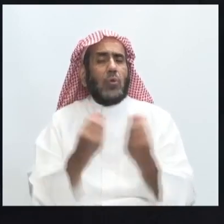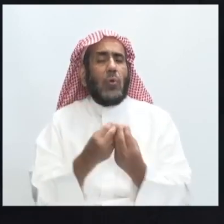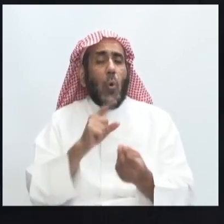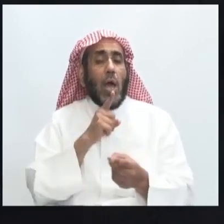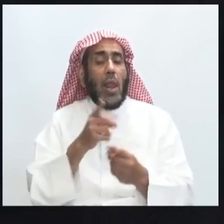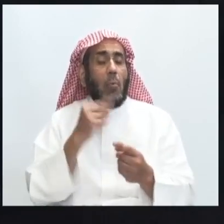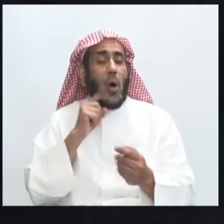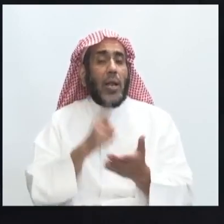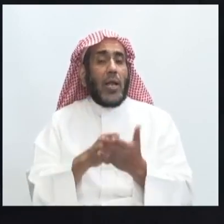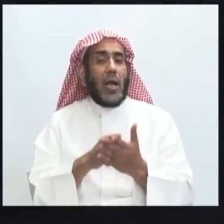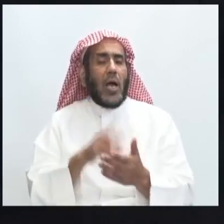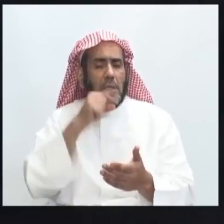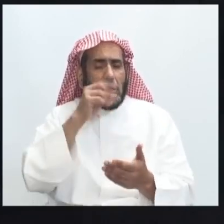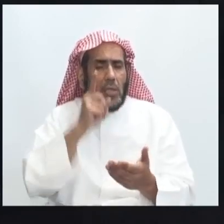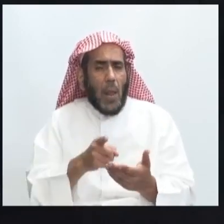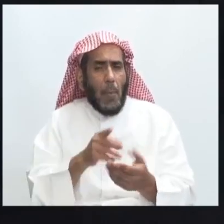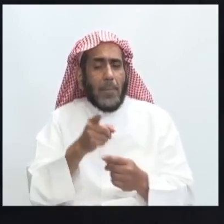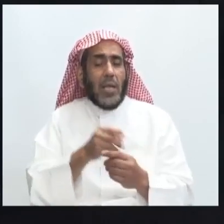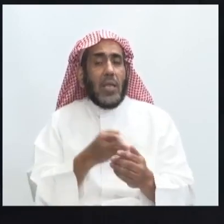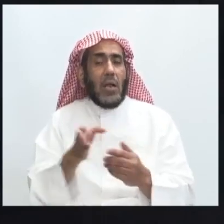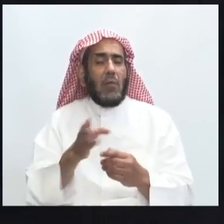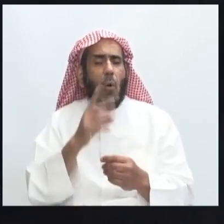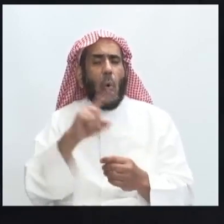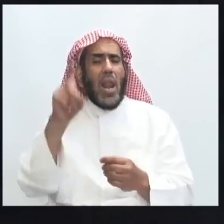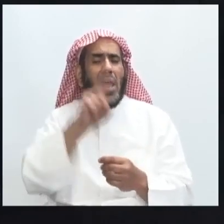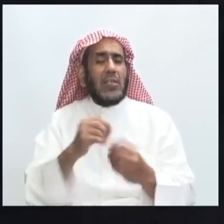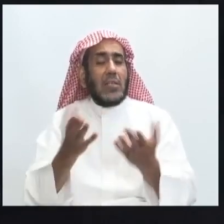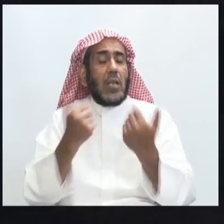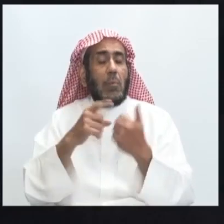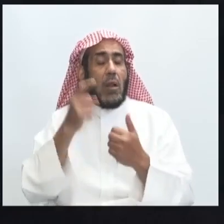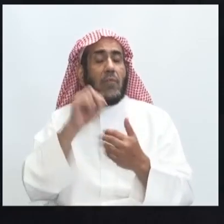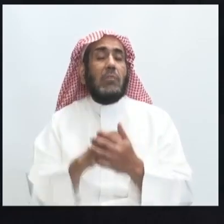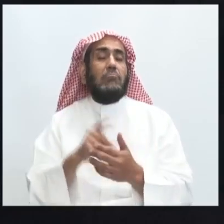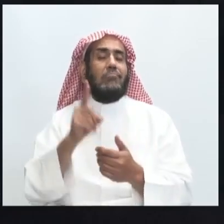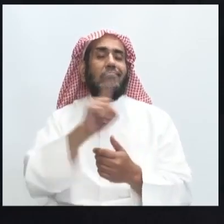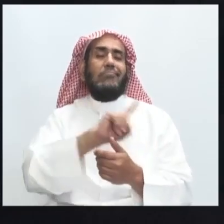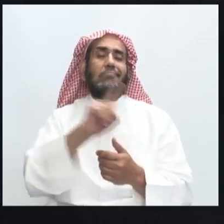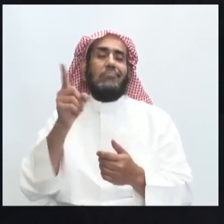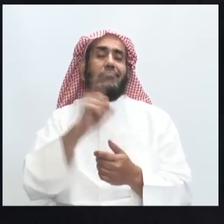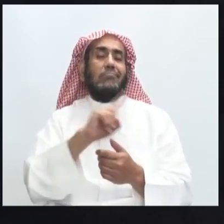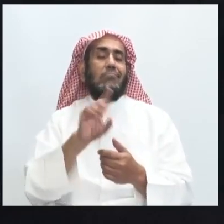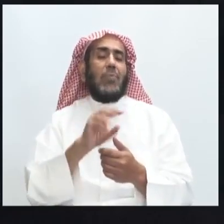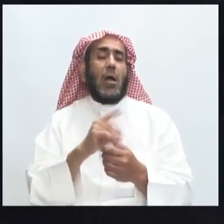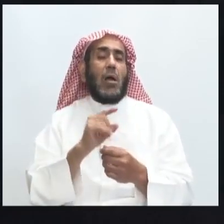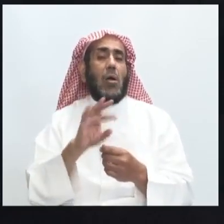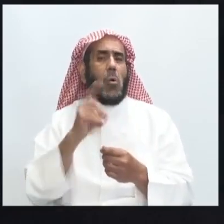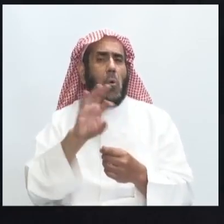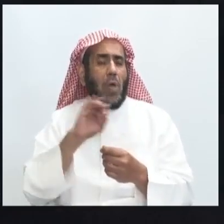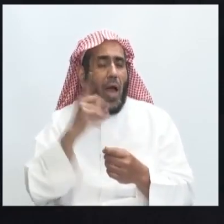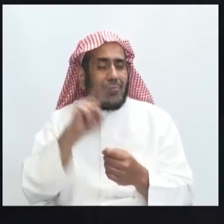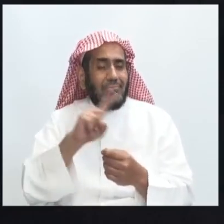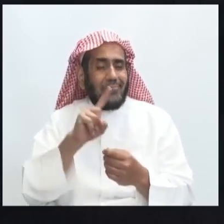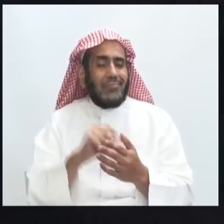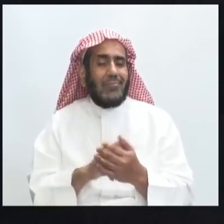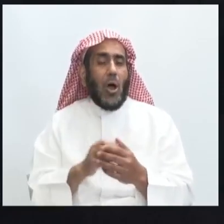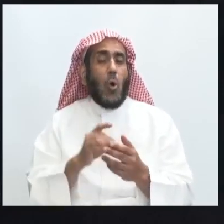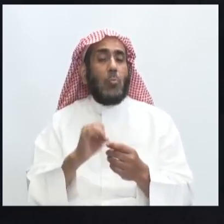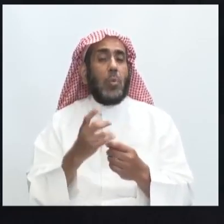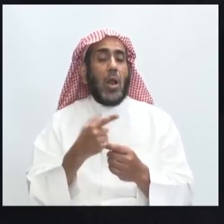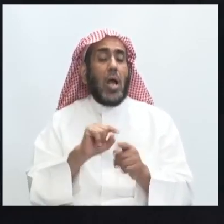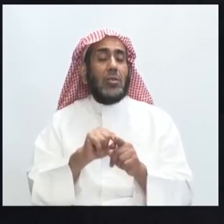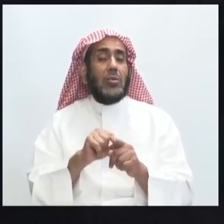ويعلم انه قد طلب منك ذلك فهو لا يسال طلبا للفهم اذا لا يسالك هو من اجل يعني ان يعرف او من